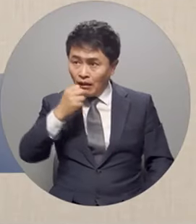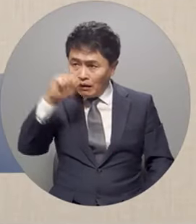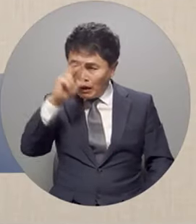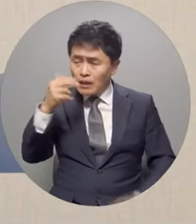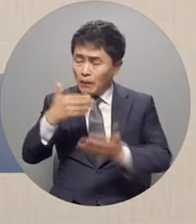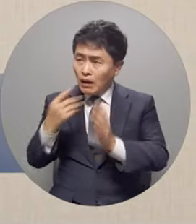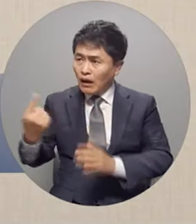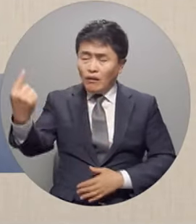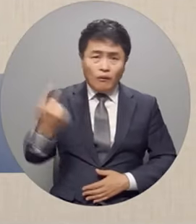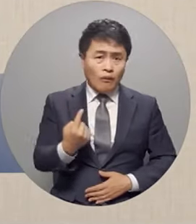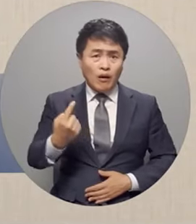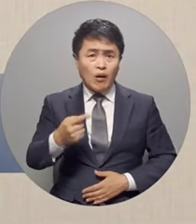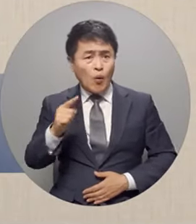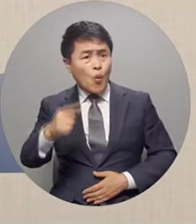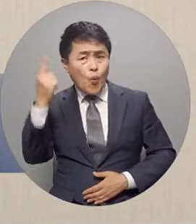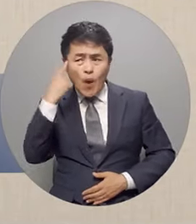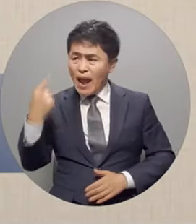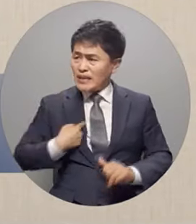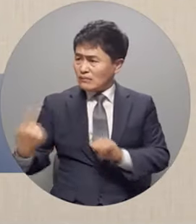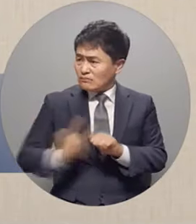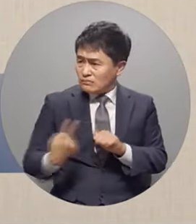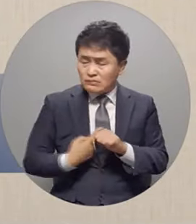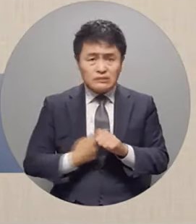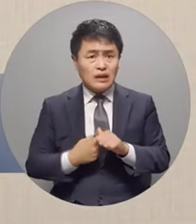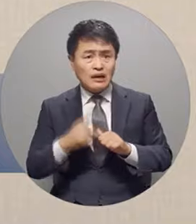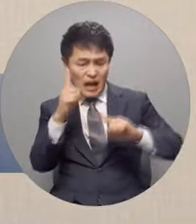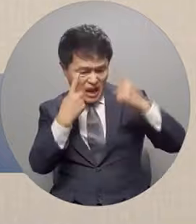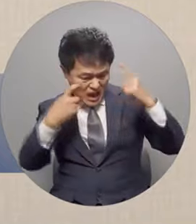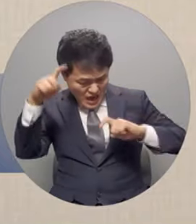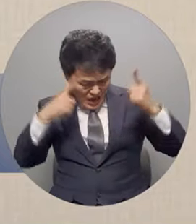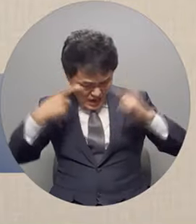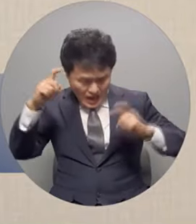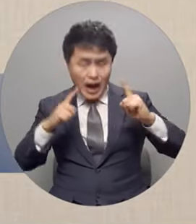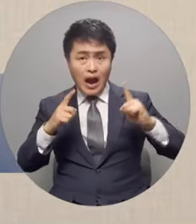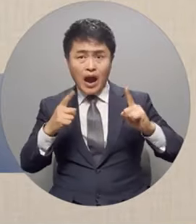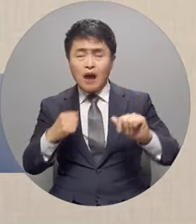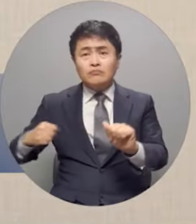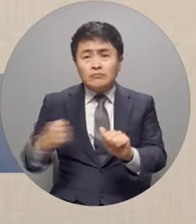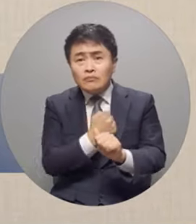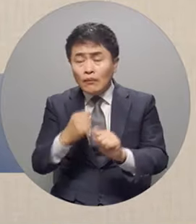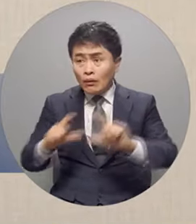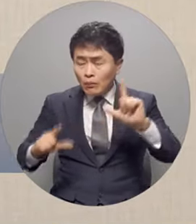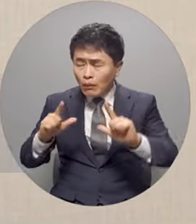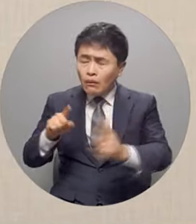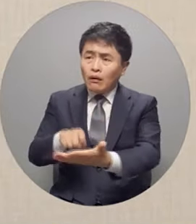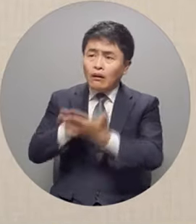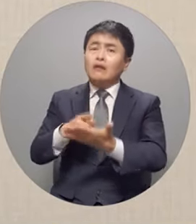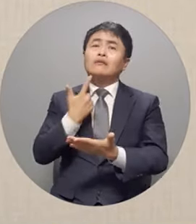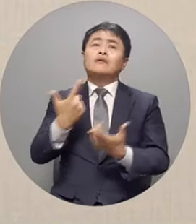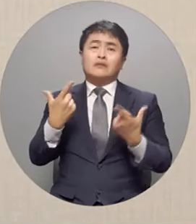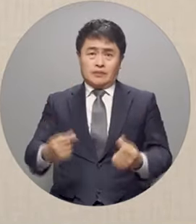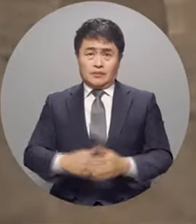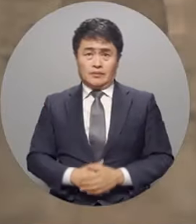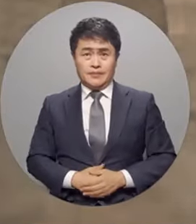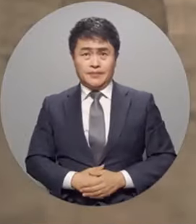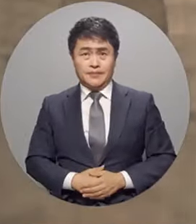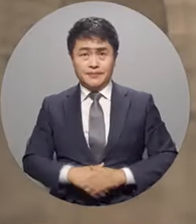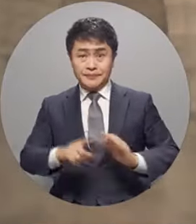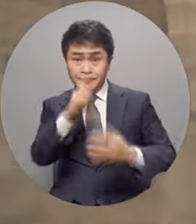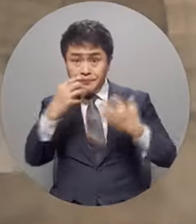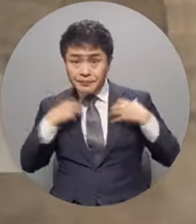뛰쳐나와서 왜 내 욕을 하느냐 하면서 이제 폭력성을 보이는 경우가 있었고요